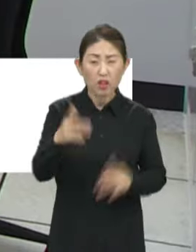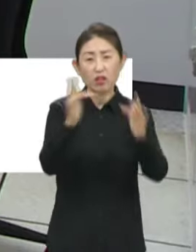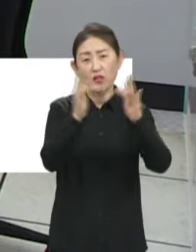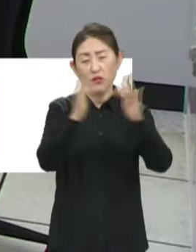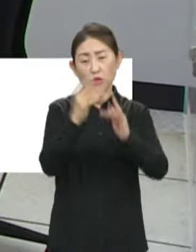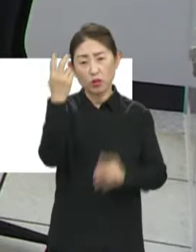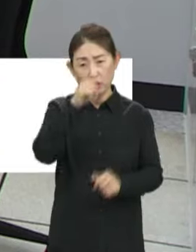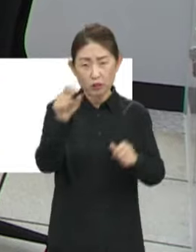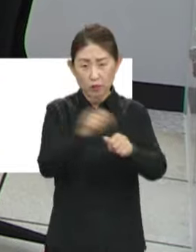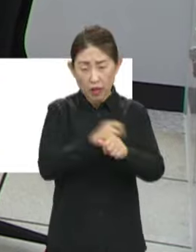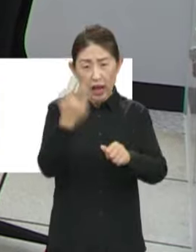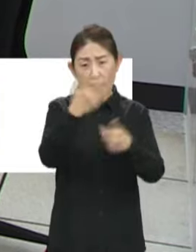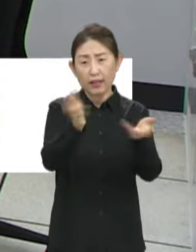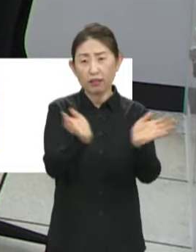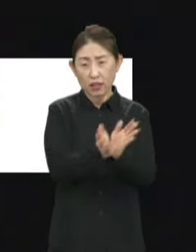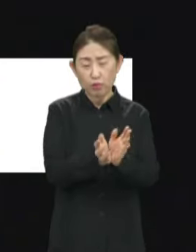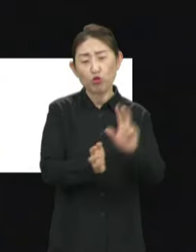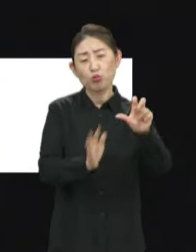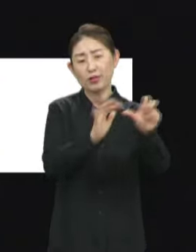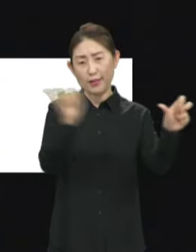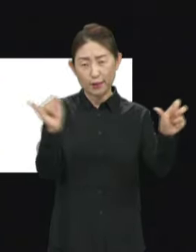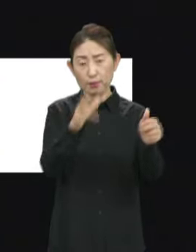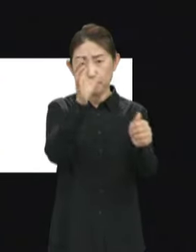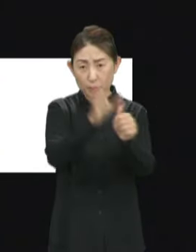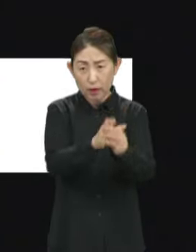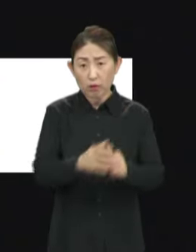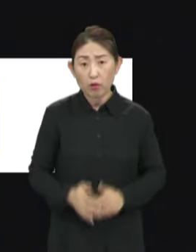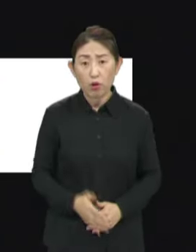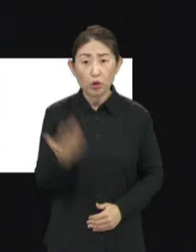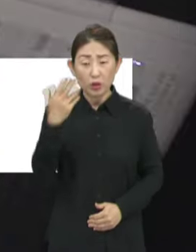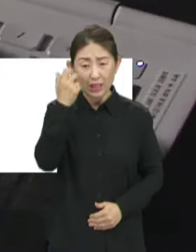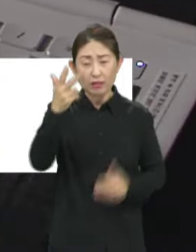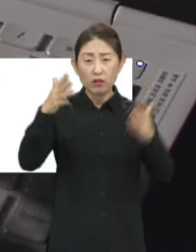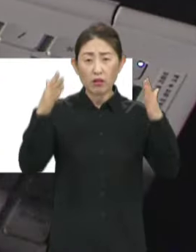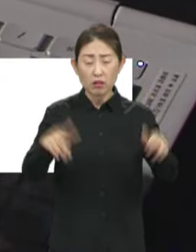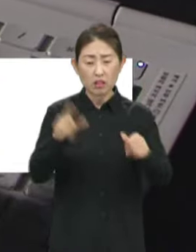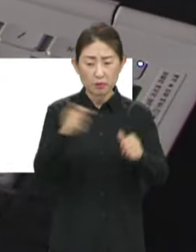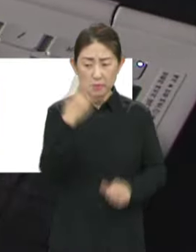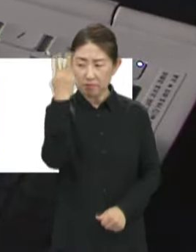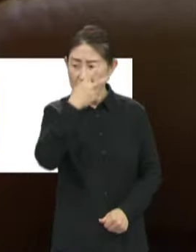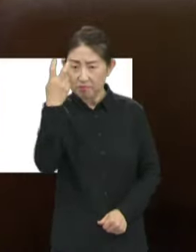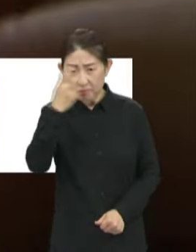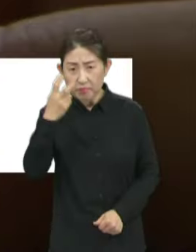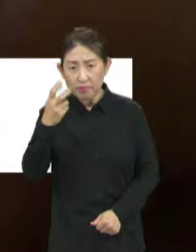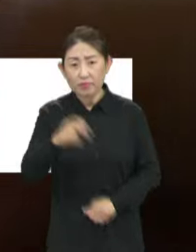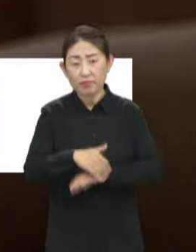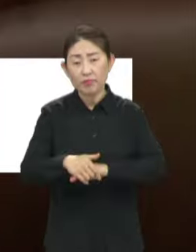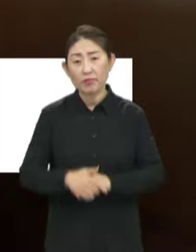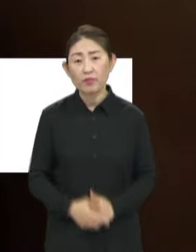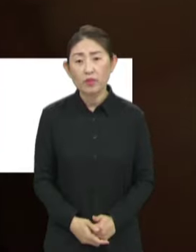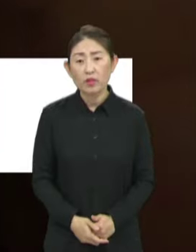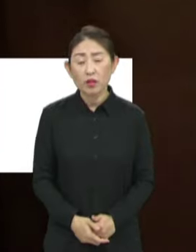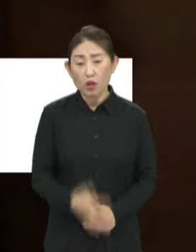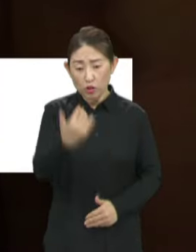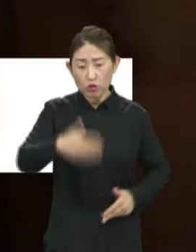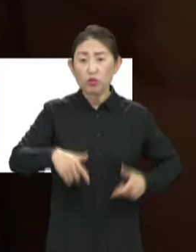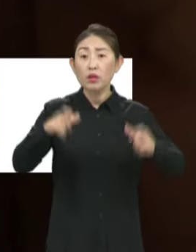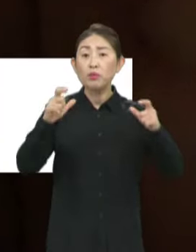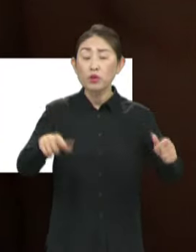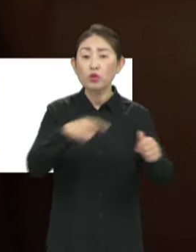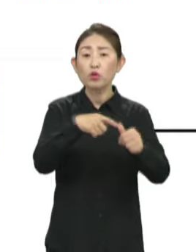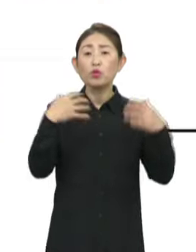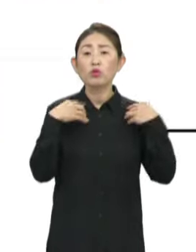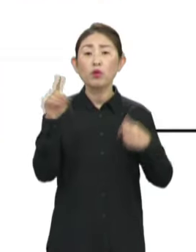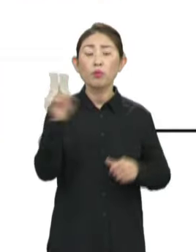사이버수사대 특별수사팀 25명을 편성해 7개월 동안 특별단속을 실시합니다. 충남에선